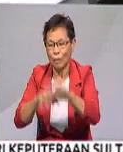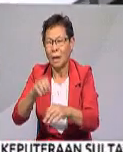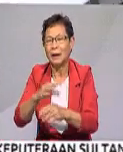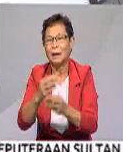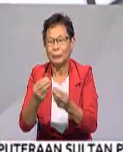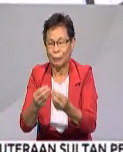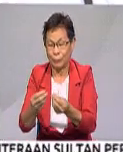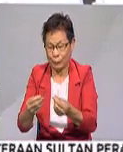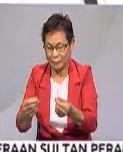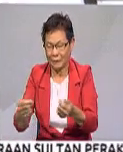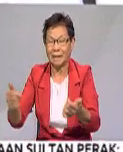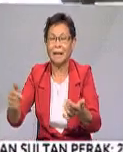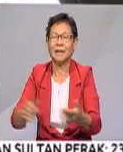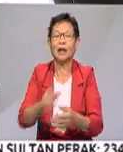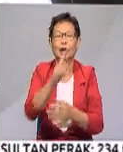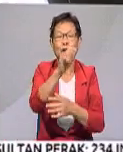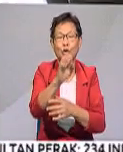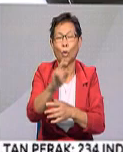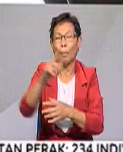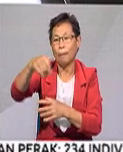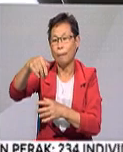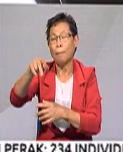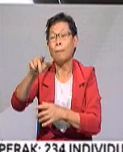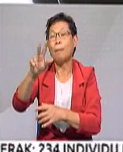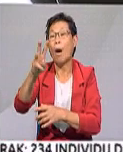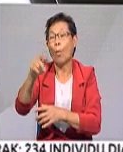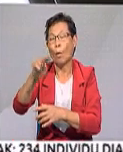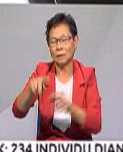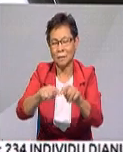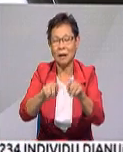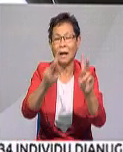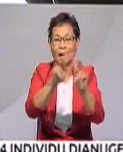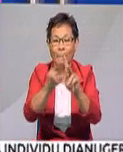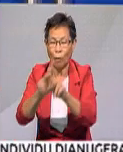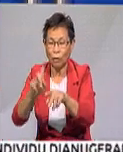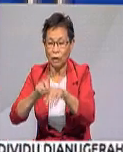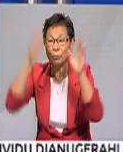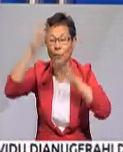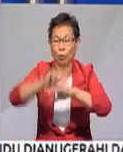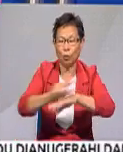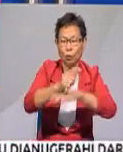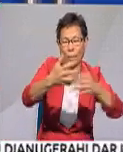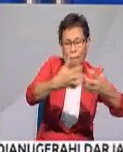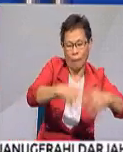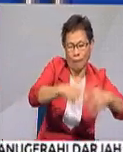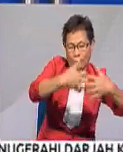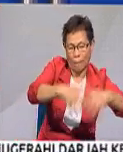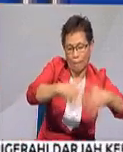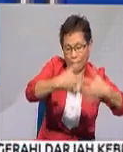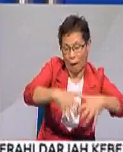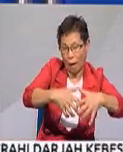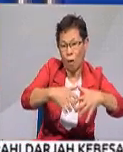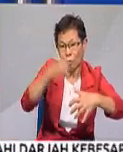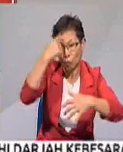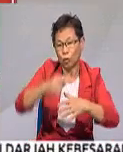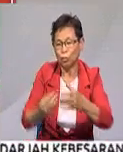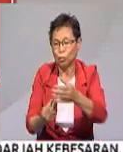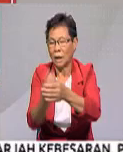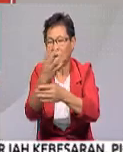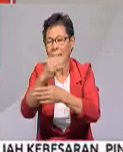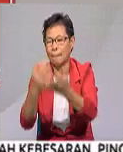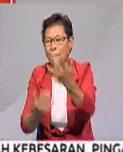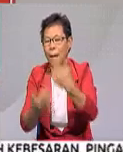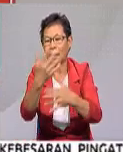cecair. TSR Sungai Toh Pawang, satu-satunya kawasan penempatan di negara ini menggunakan mesin Asher bagi kaedah tanam dan